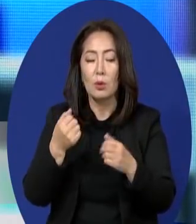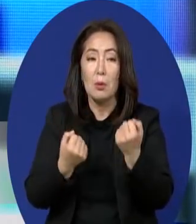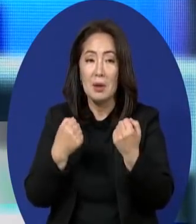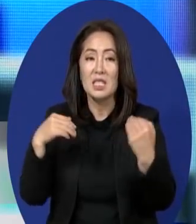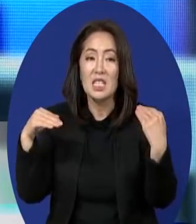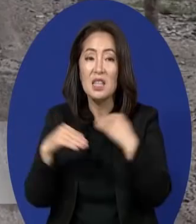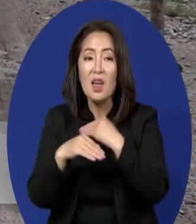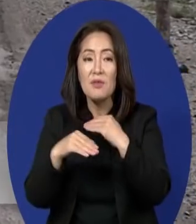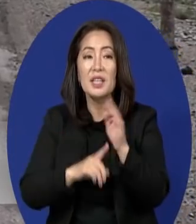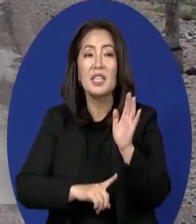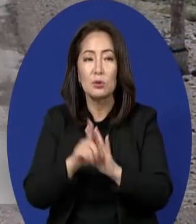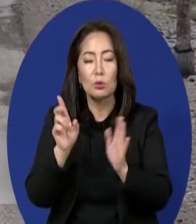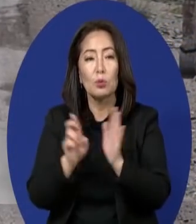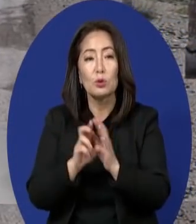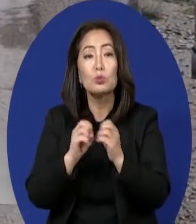байна.